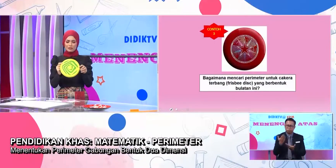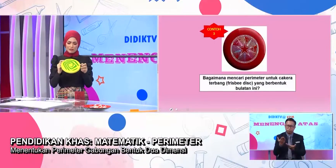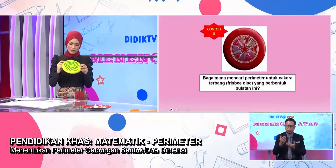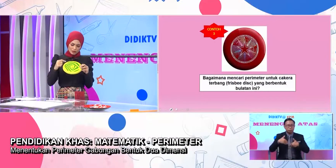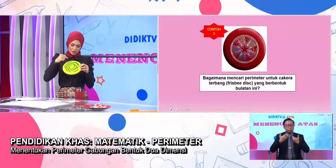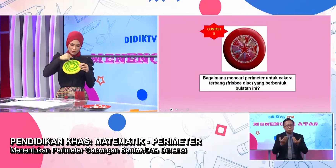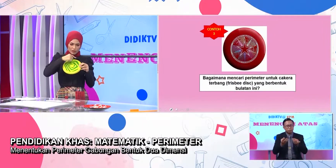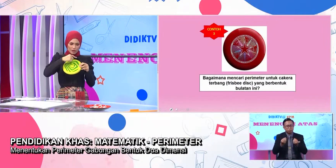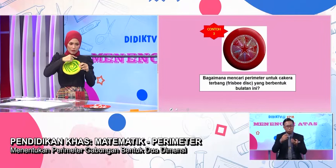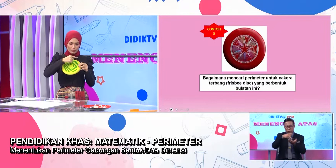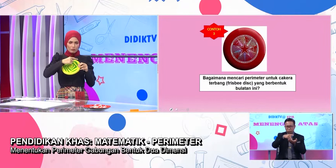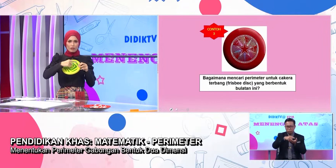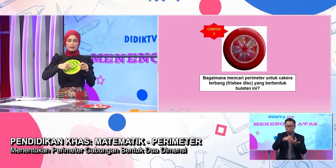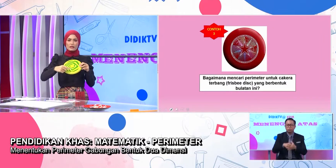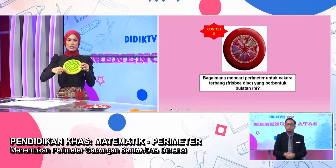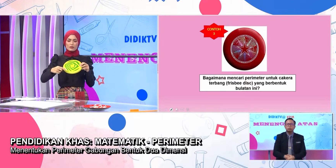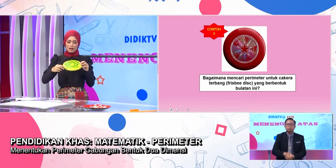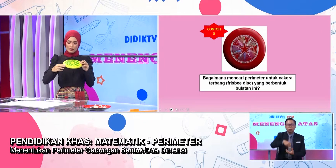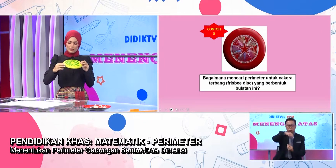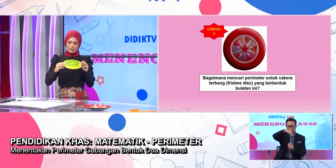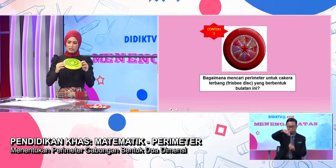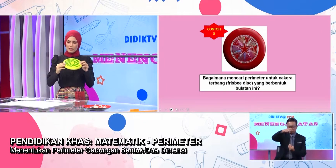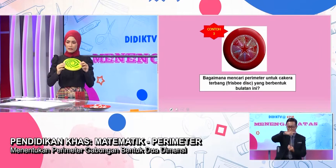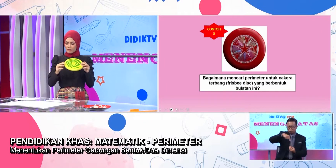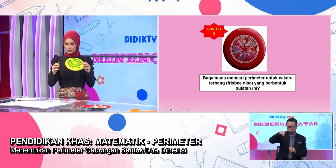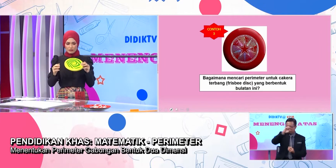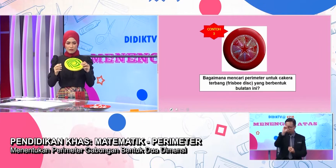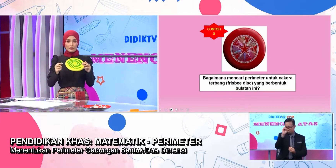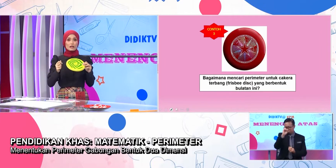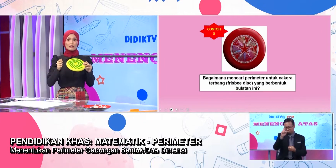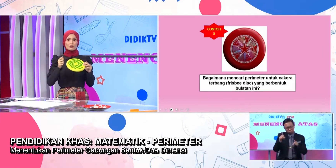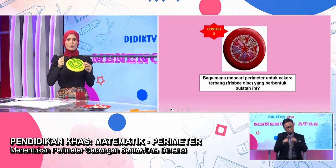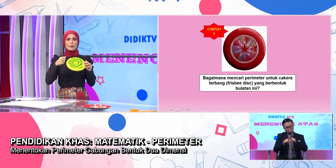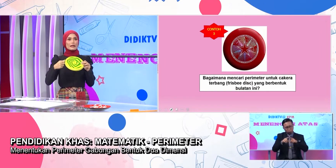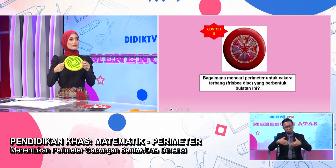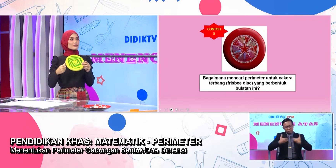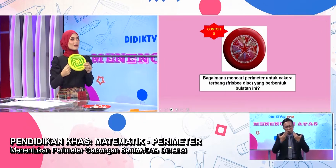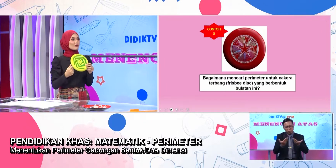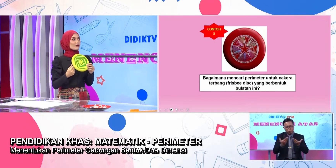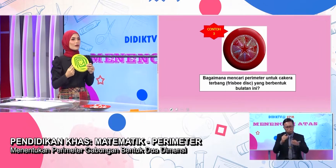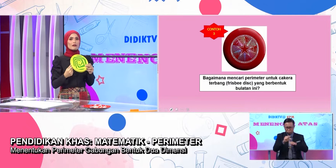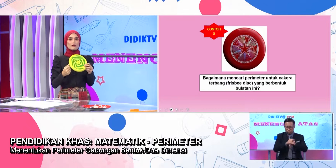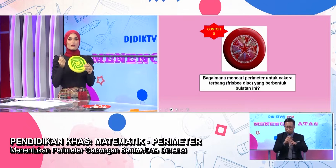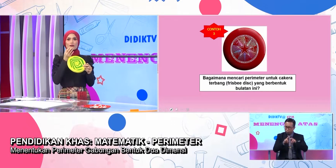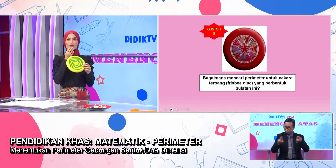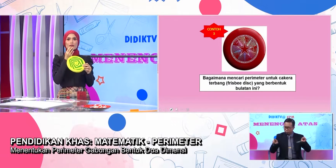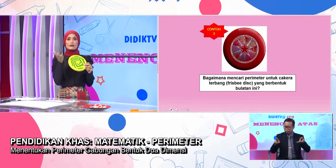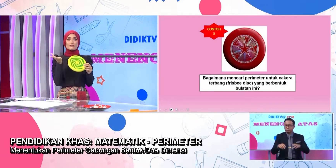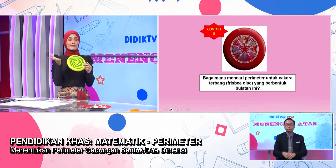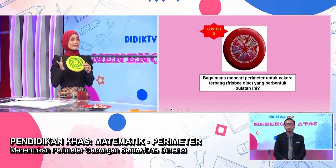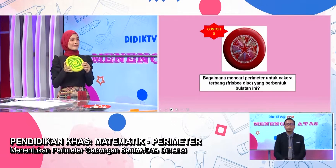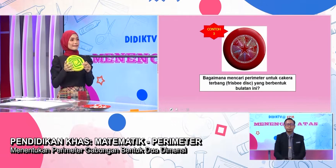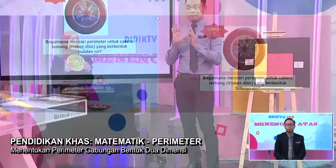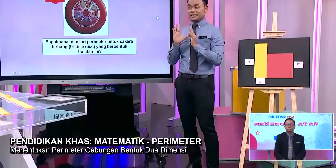macam mana sendok kiro bulatan kalau tak ada sisi ya ratu sinetron guna pembaris kecilku bisa